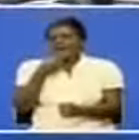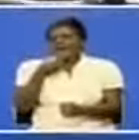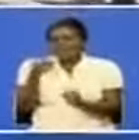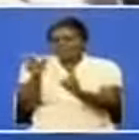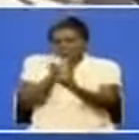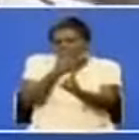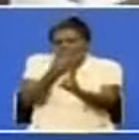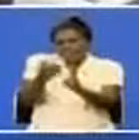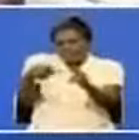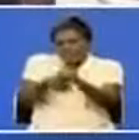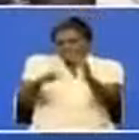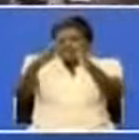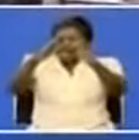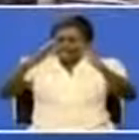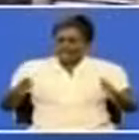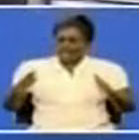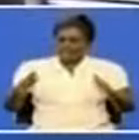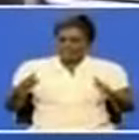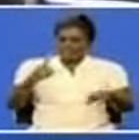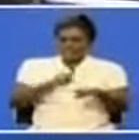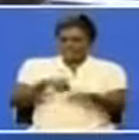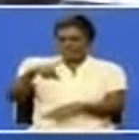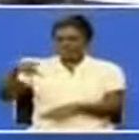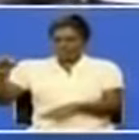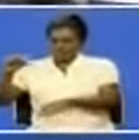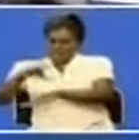alimhadaa na kumuingiza nyumbani kwake alipokuwa akielekea